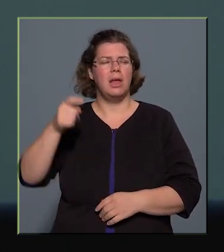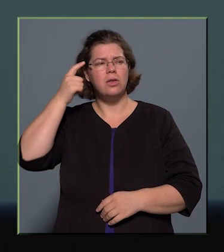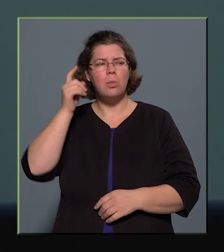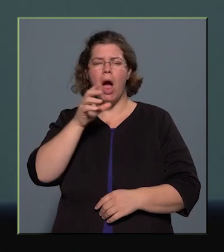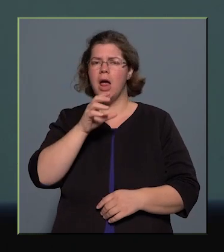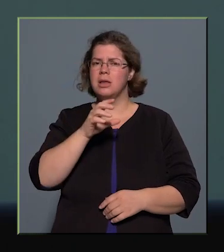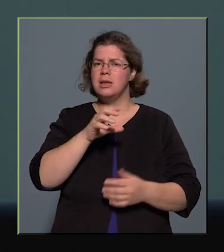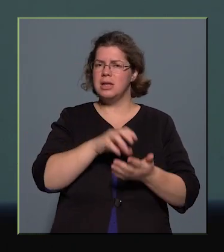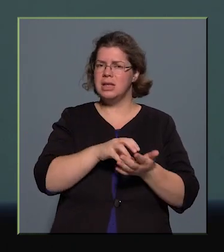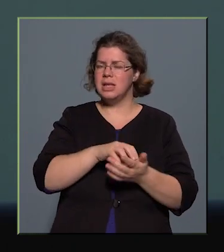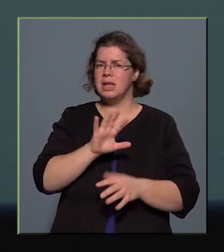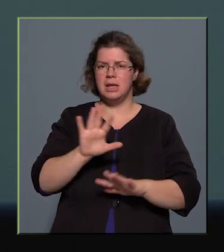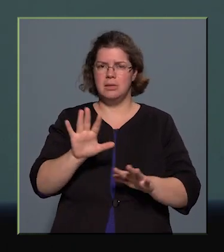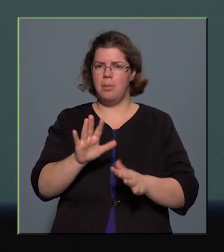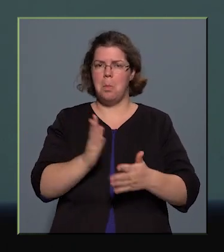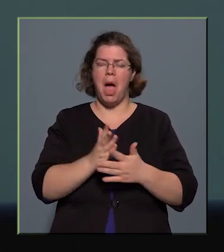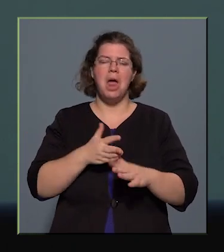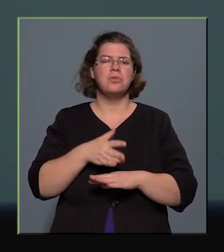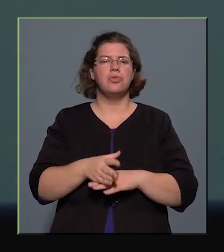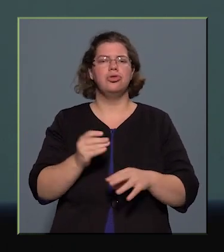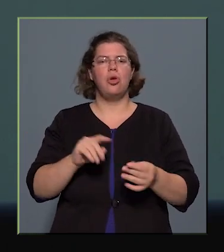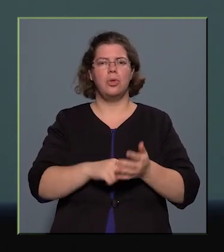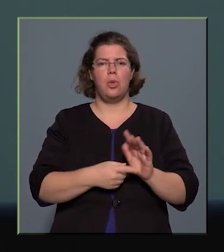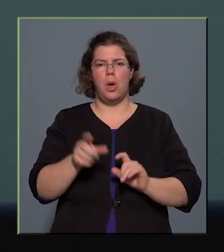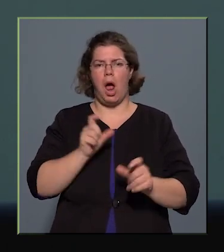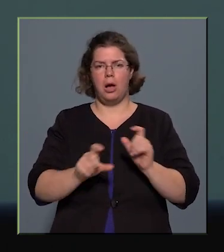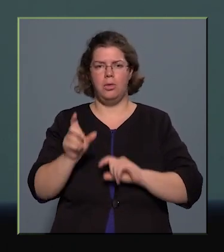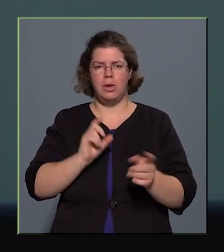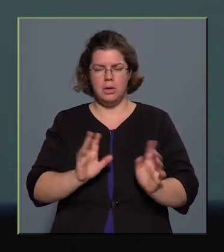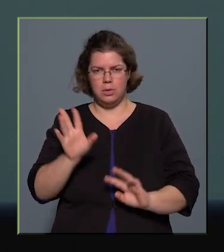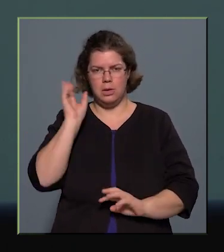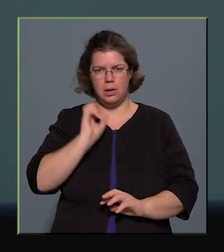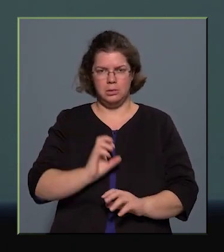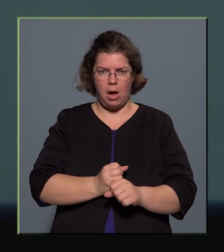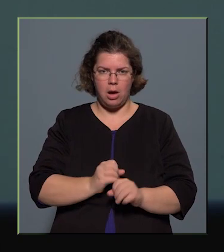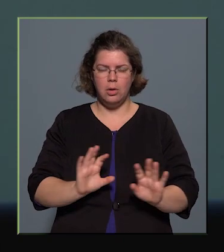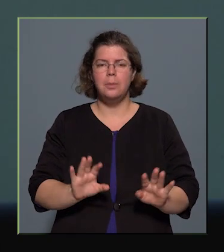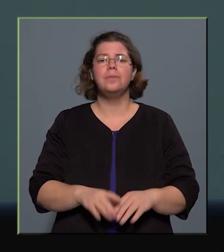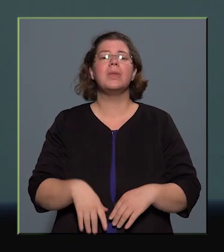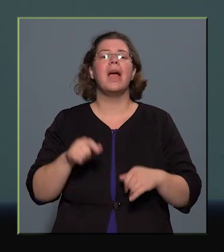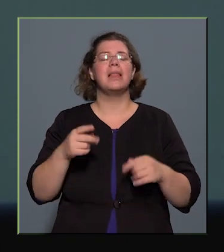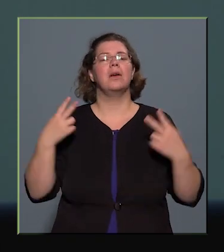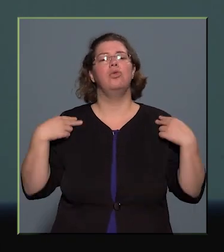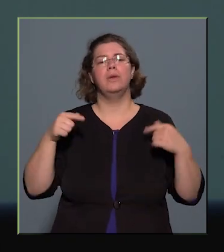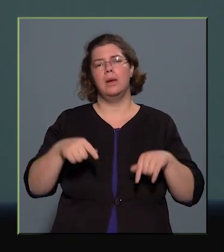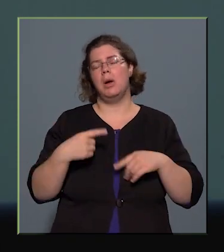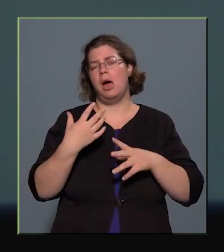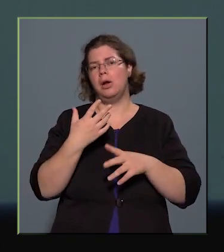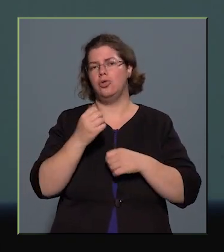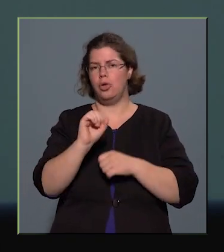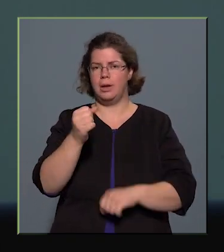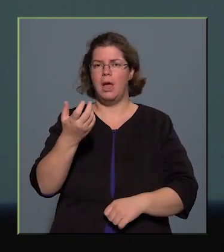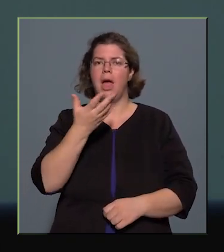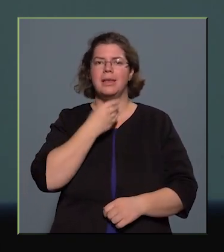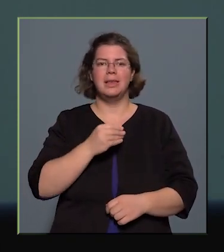túl sokszor hangoztatottnak tartom. Ebben a funkcióban szintén mi inkább arra törekszünk, hogy a Safe